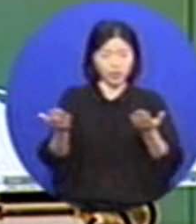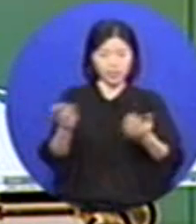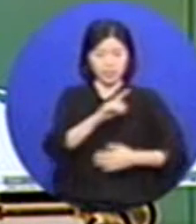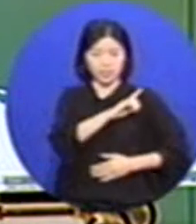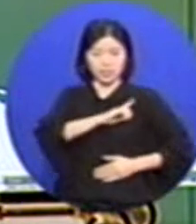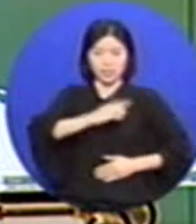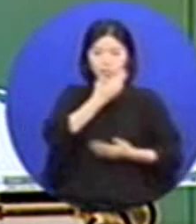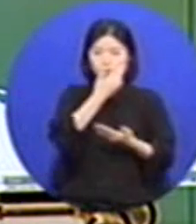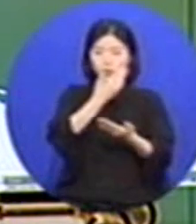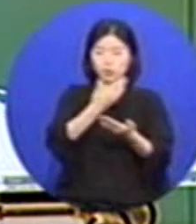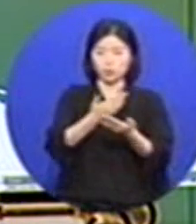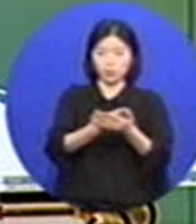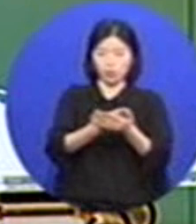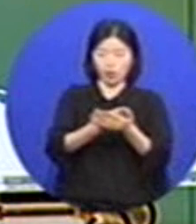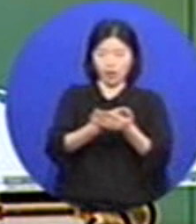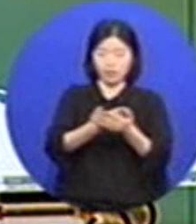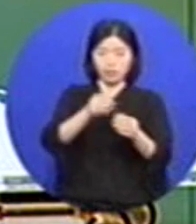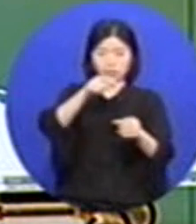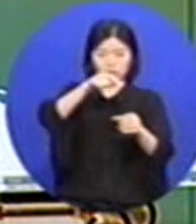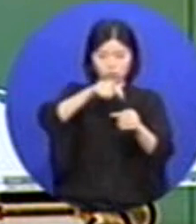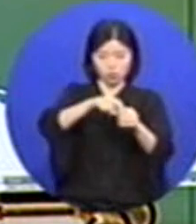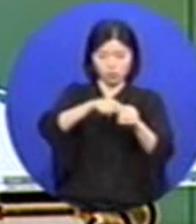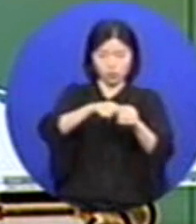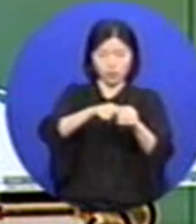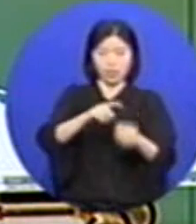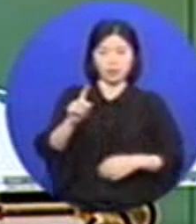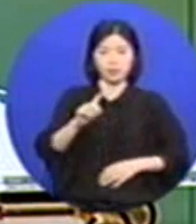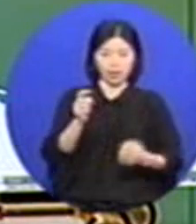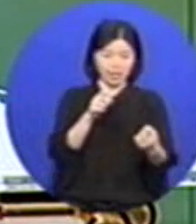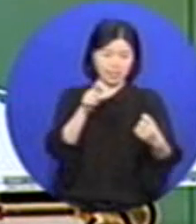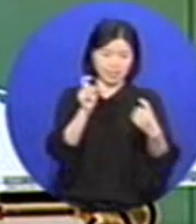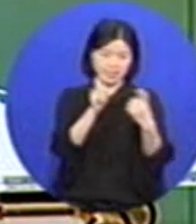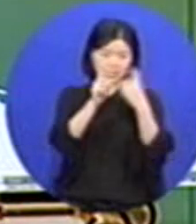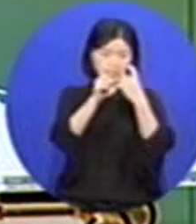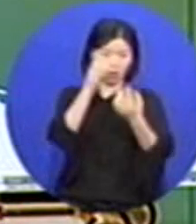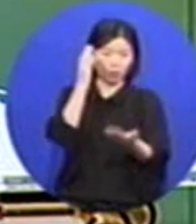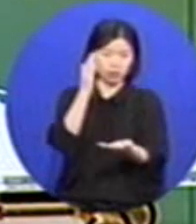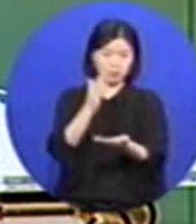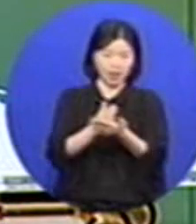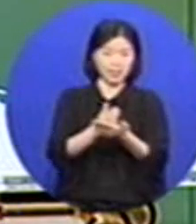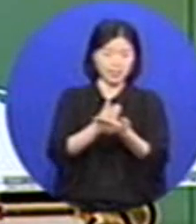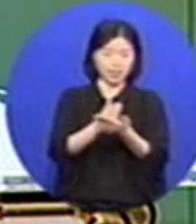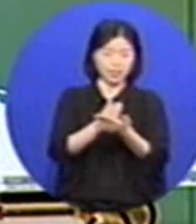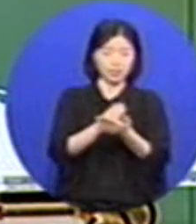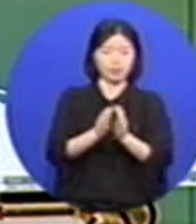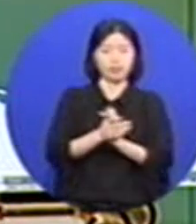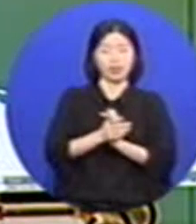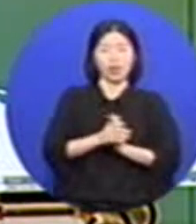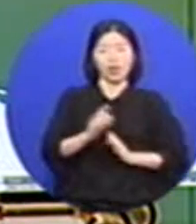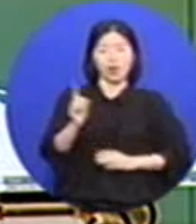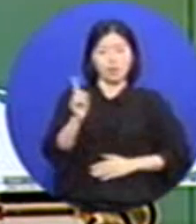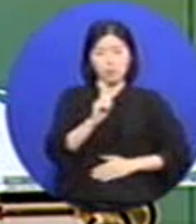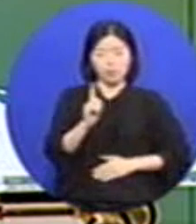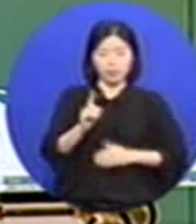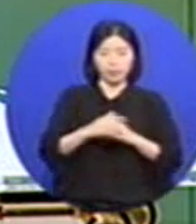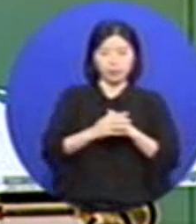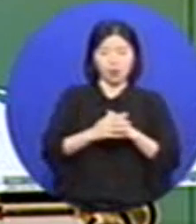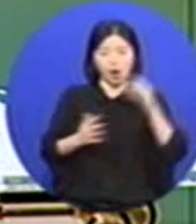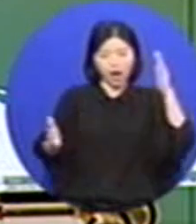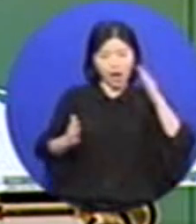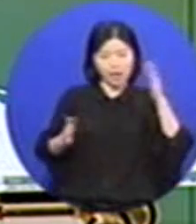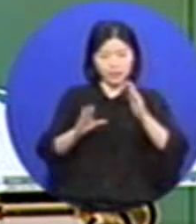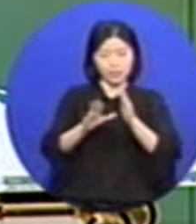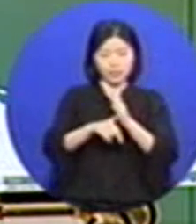9 주제가 싸우지 말자 라는 거래요 아 도어 학생 때